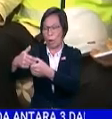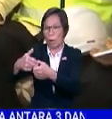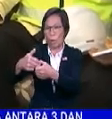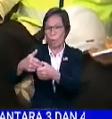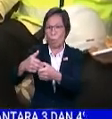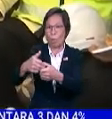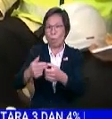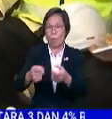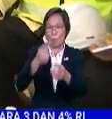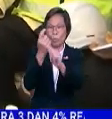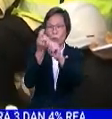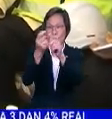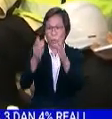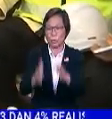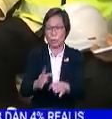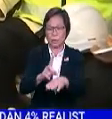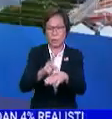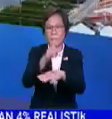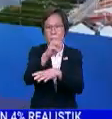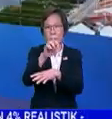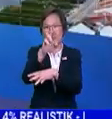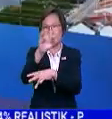bersama kontraktor di Miri.